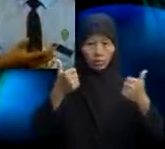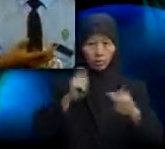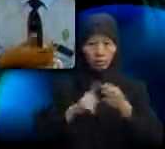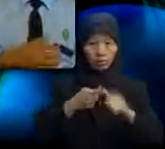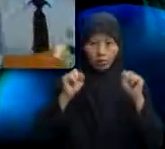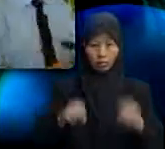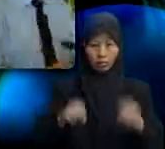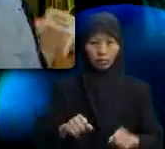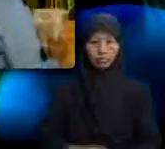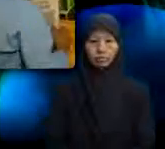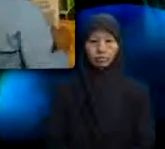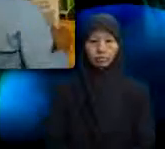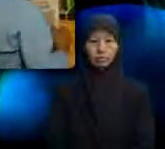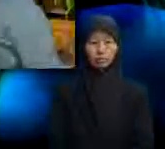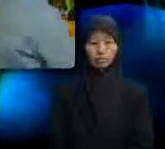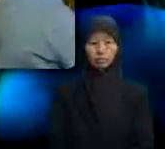kawan-kawan?